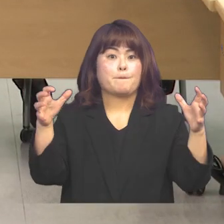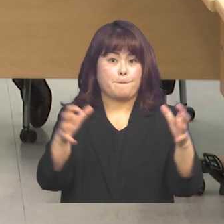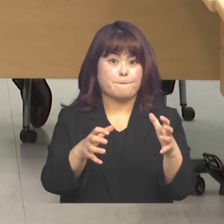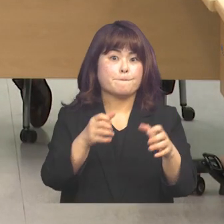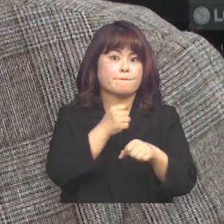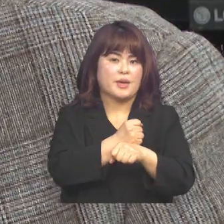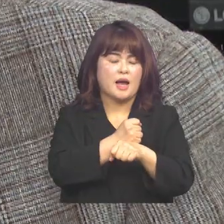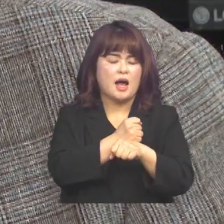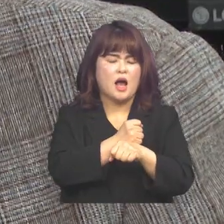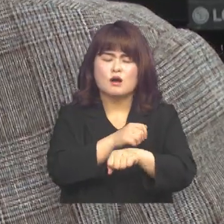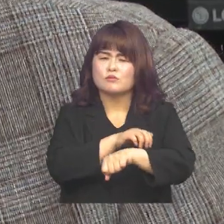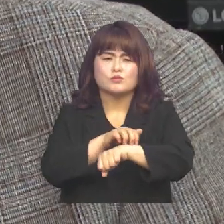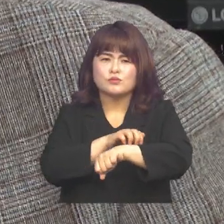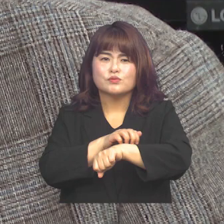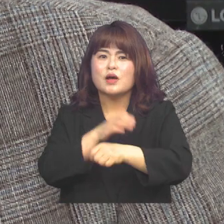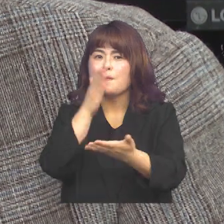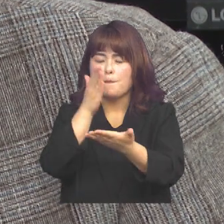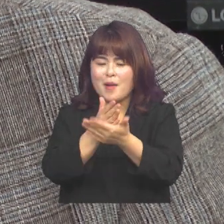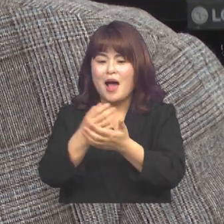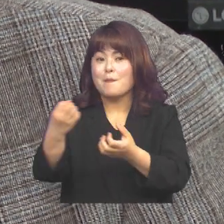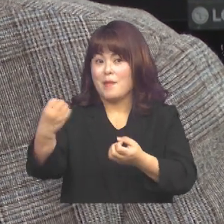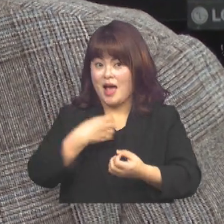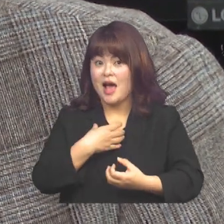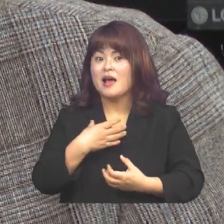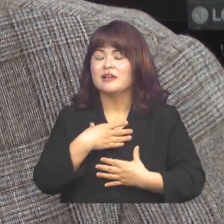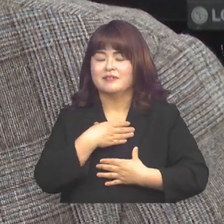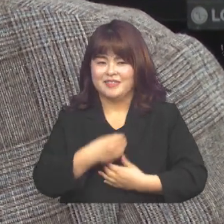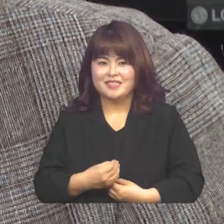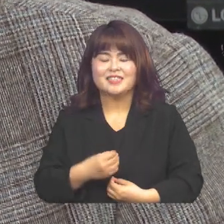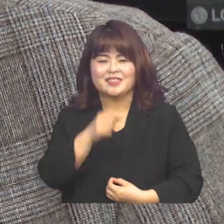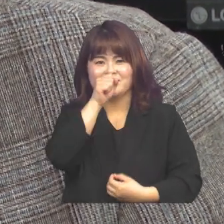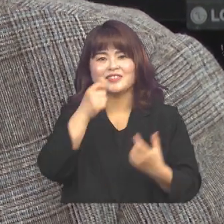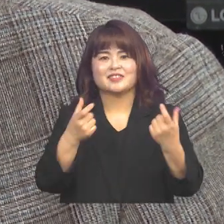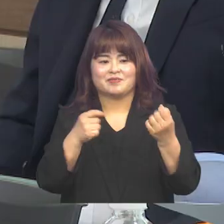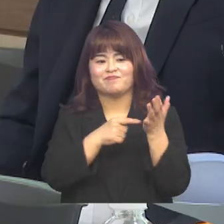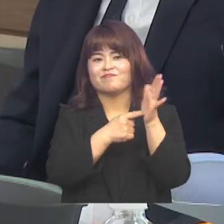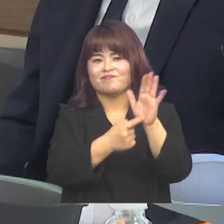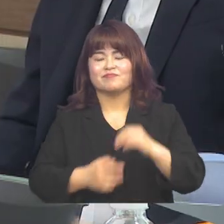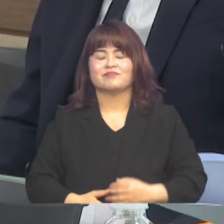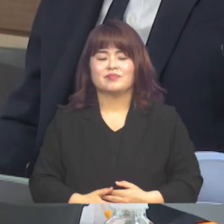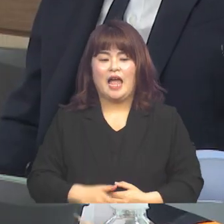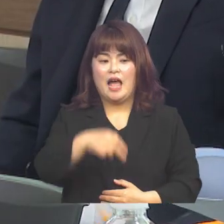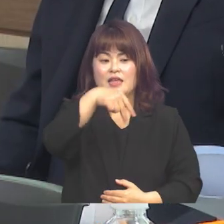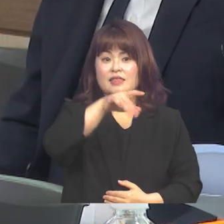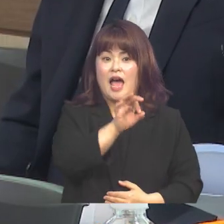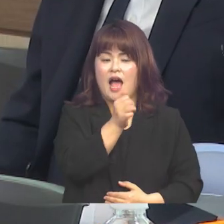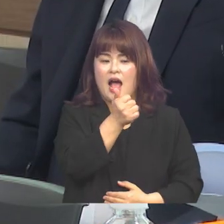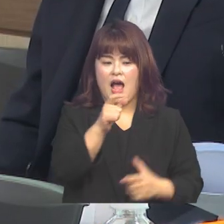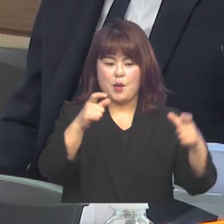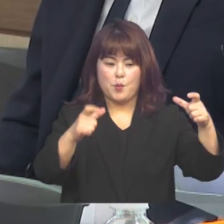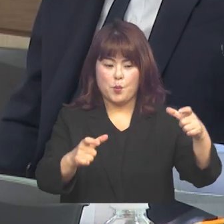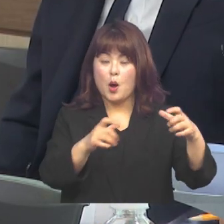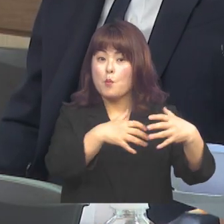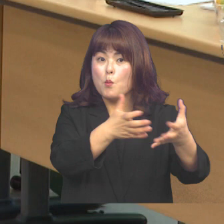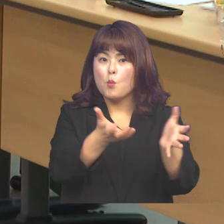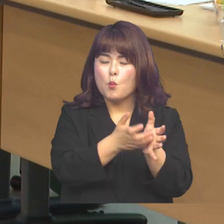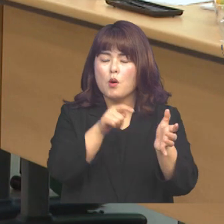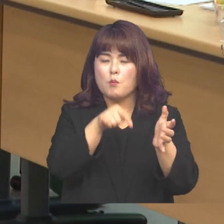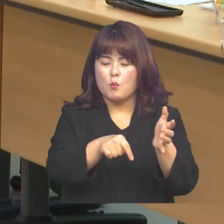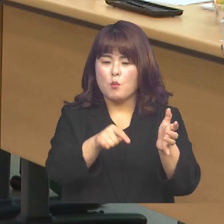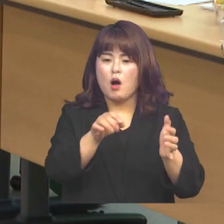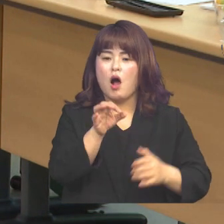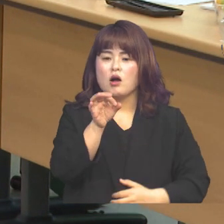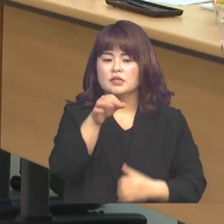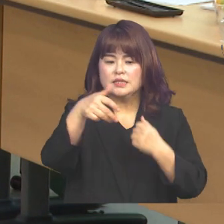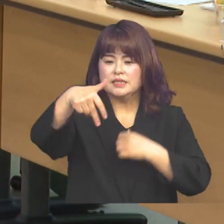자리를 마련했으니 가감없이 말씀해 주시라고 말했습니다. 상하동 간담회에서는 지석초 통학로